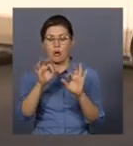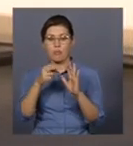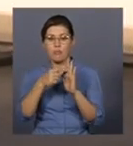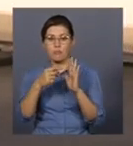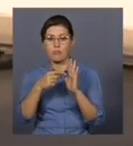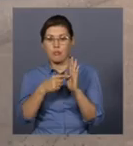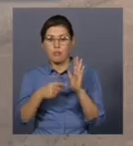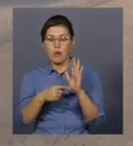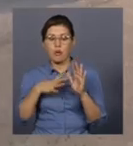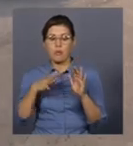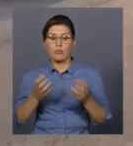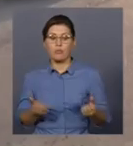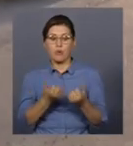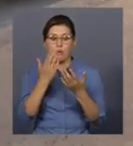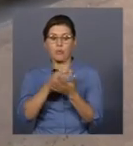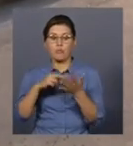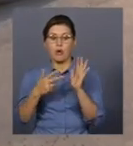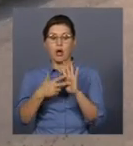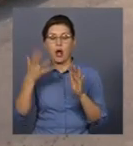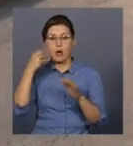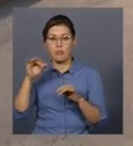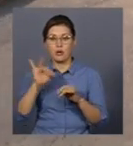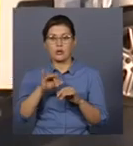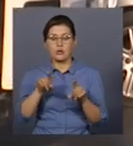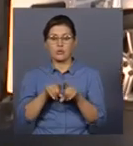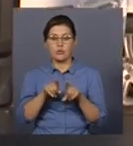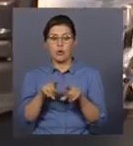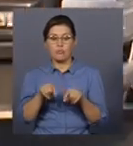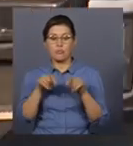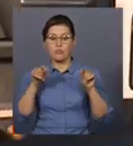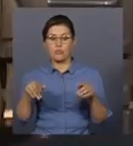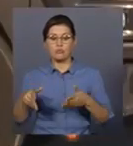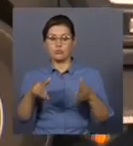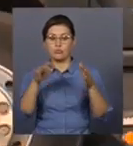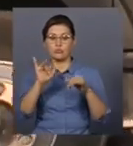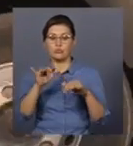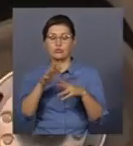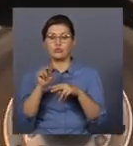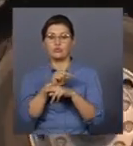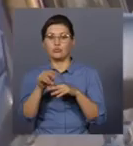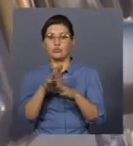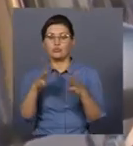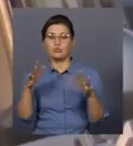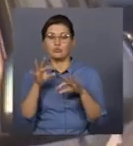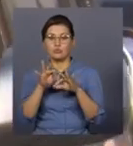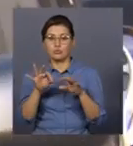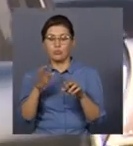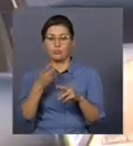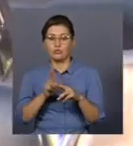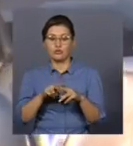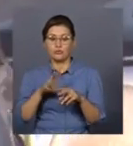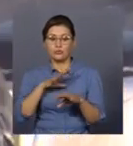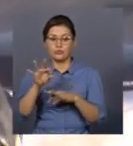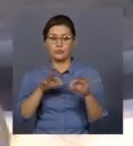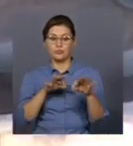жоба түбінде қолдау тапқан. Жоспар бойынша Алматы Бішкек тасжолының 4 шақырымы күрделі жөндеуден өтеді. Сонымен қатар жер